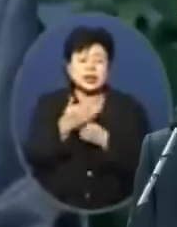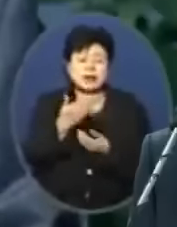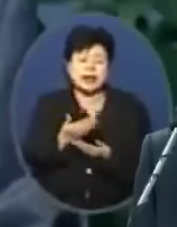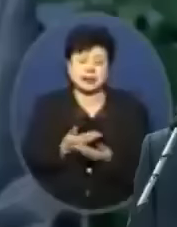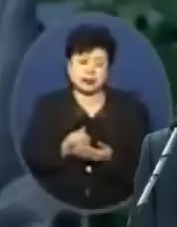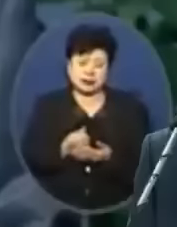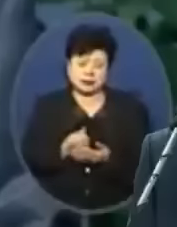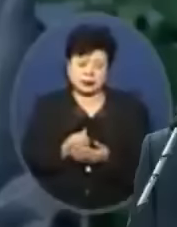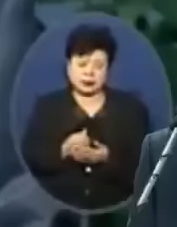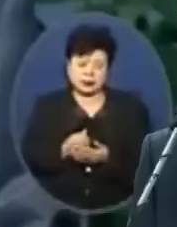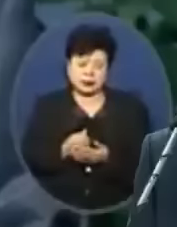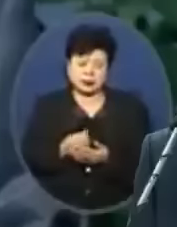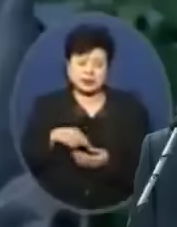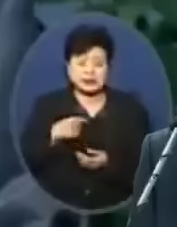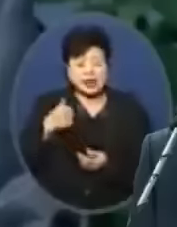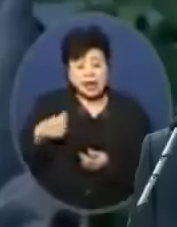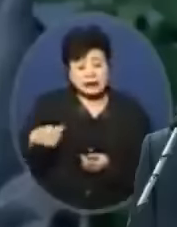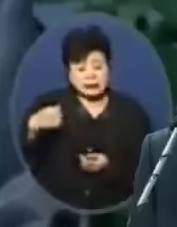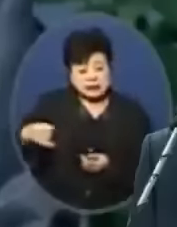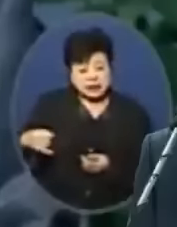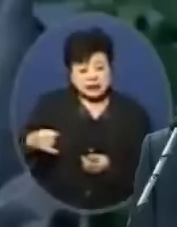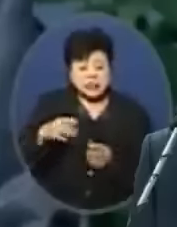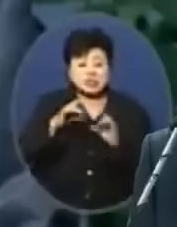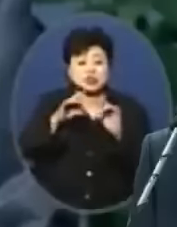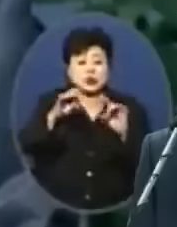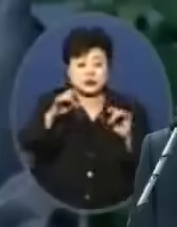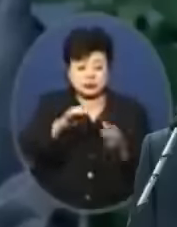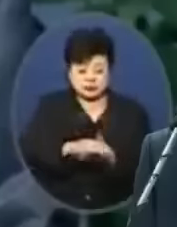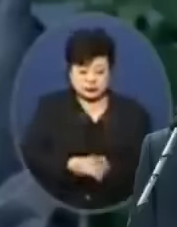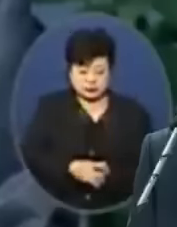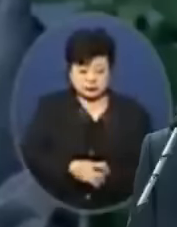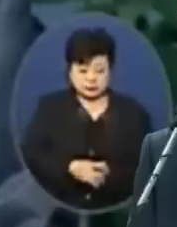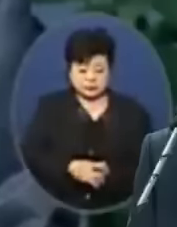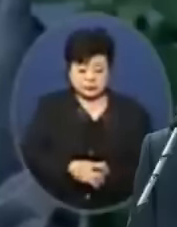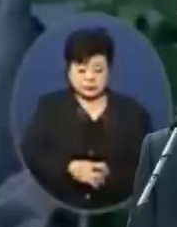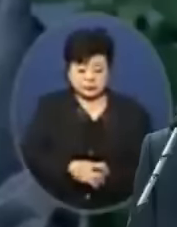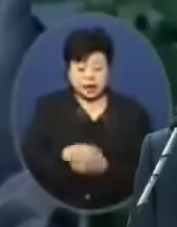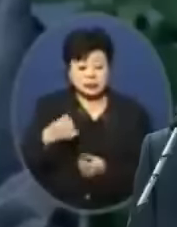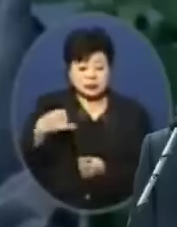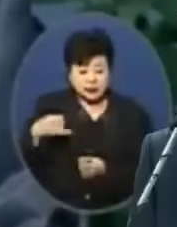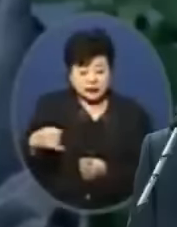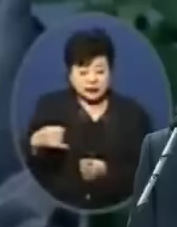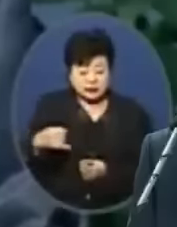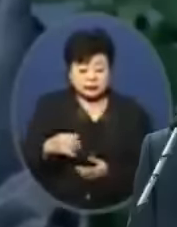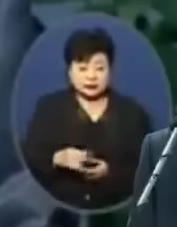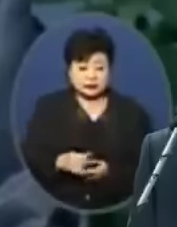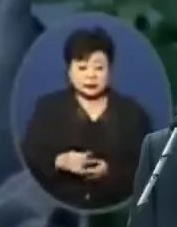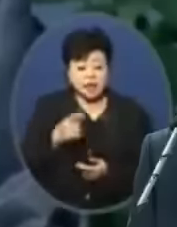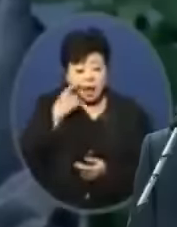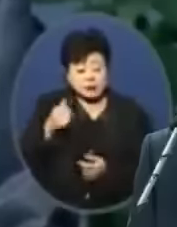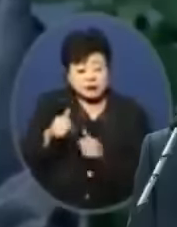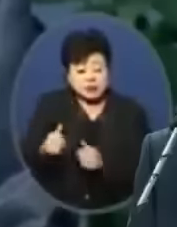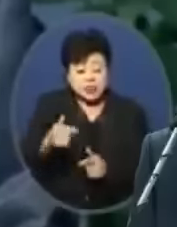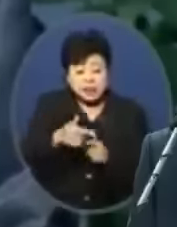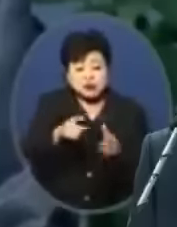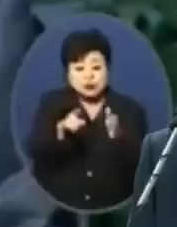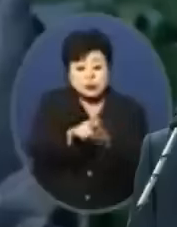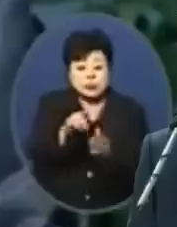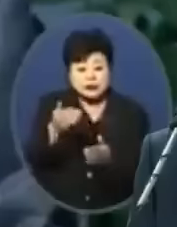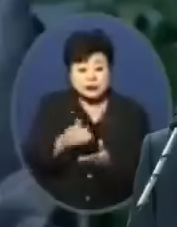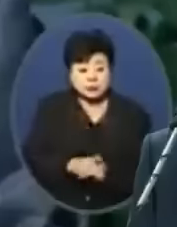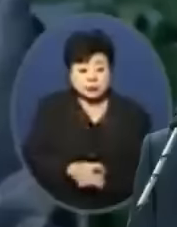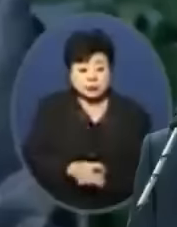받았어요. 자기 아들, 딸들에게 전도를 해서 아들, 딸들이 아버지를 따라서 예수를